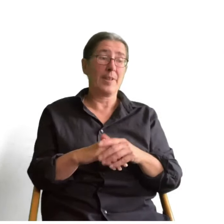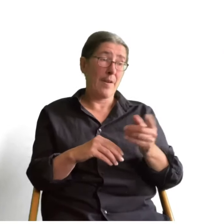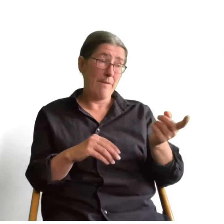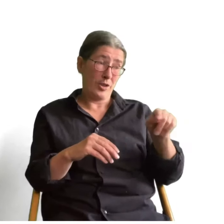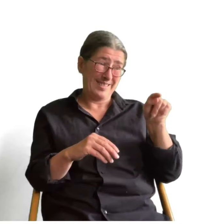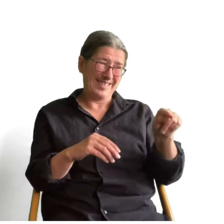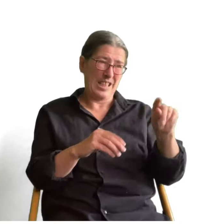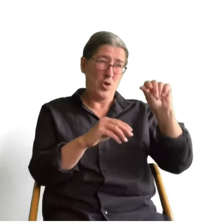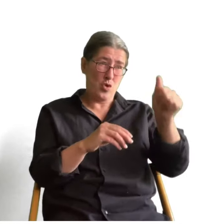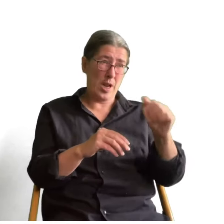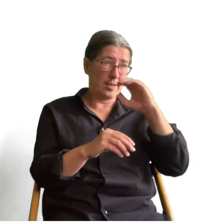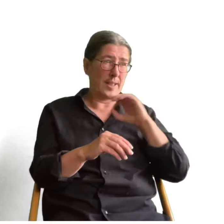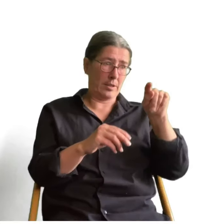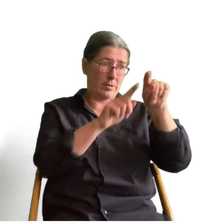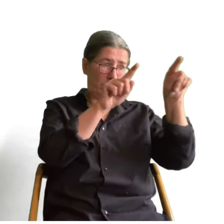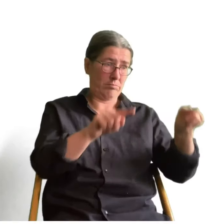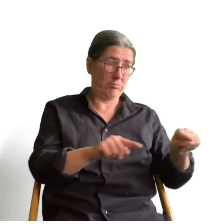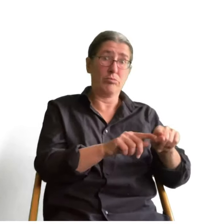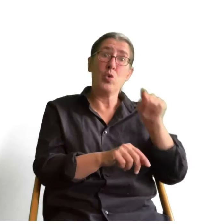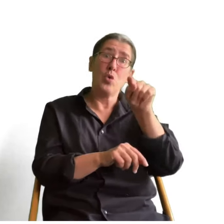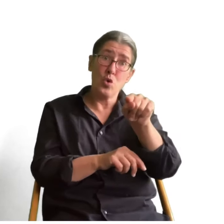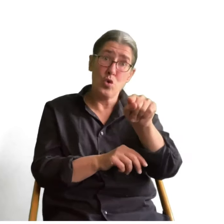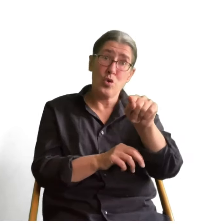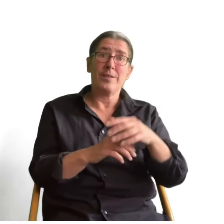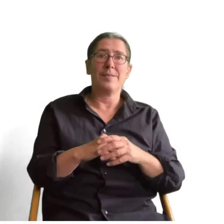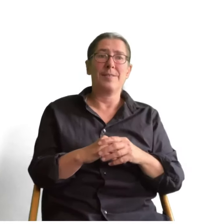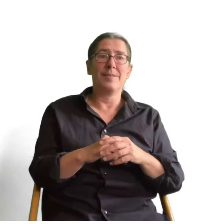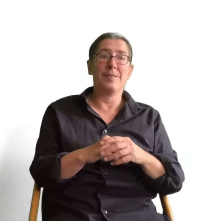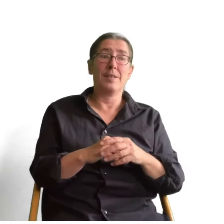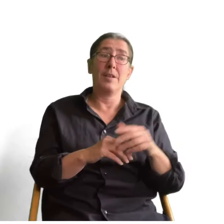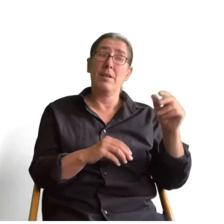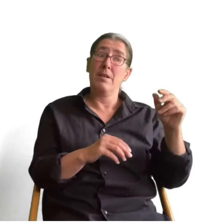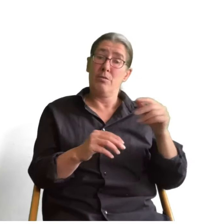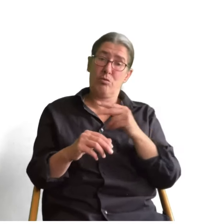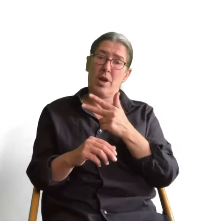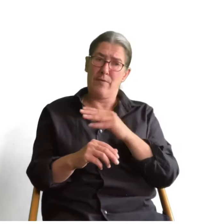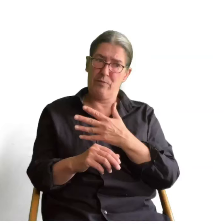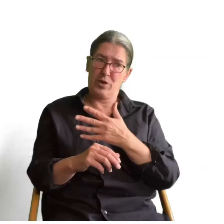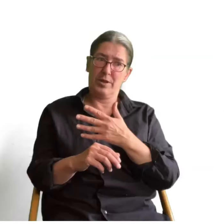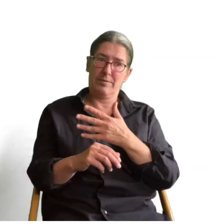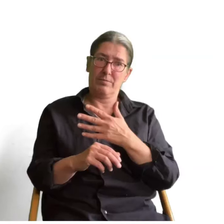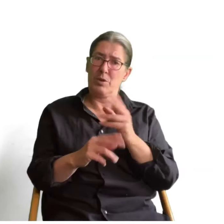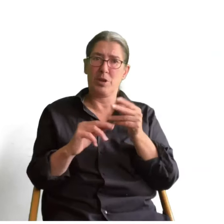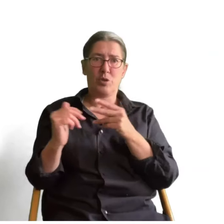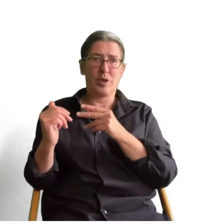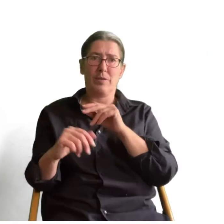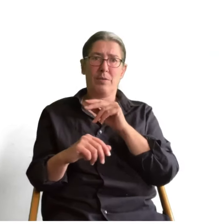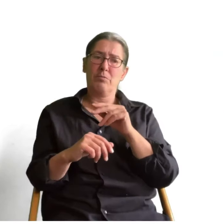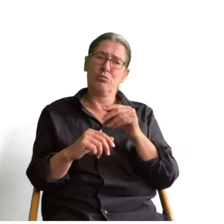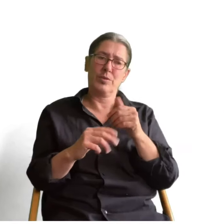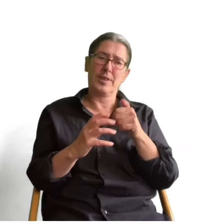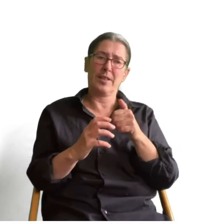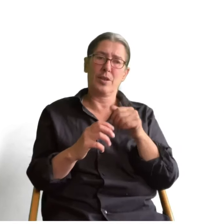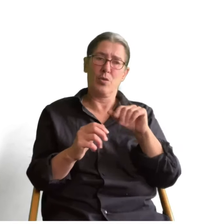Also von diesen 100 Cent würdest du jetzt, wenn das 3/5 sind, gehen wir das Ganze nochmal